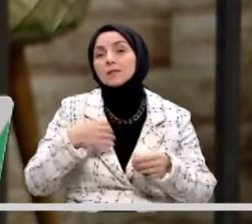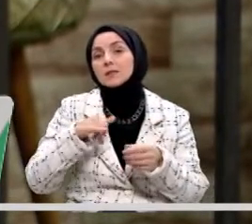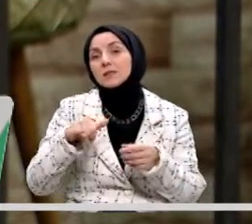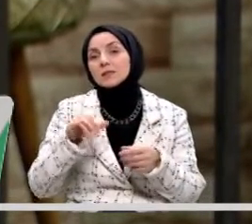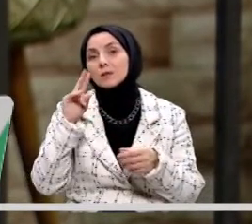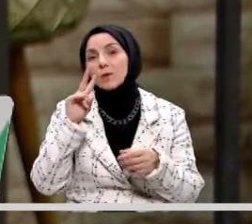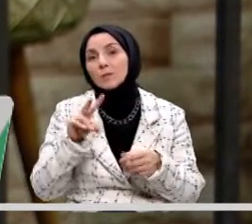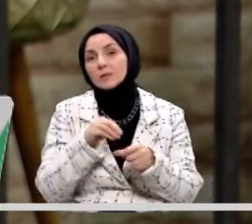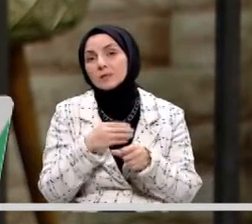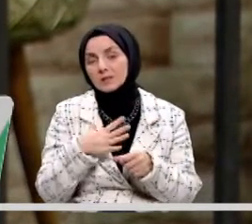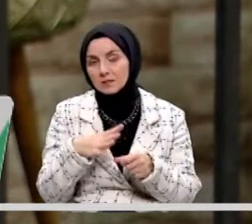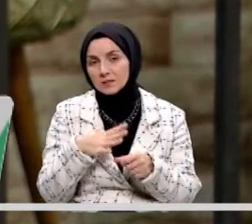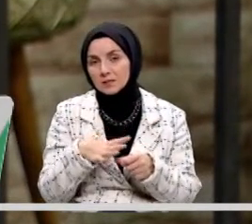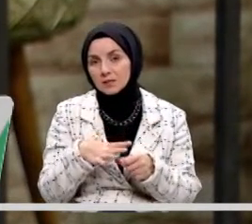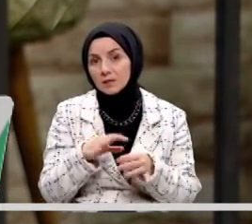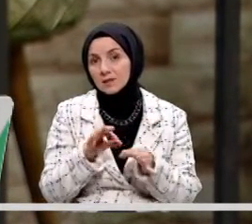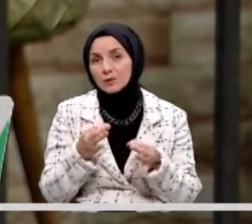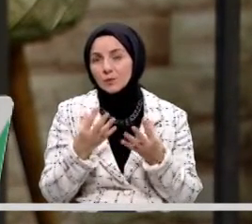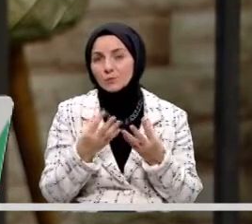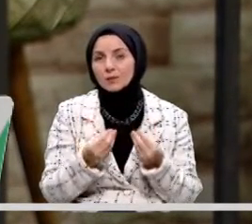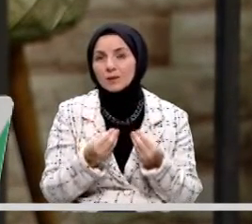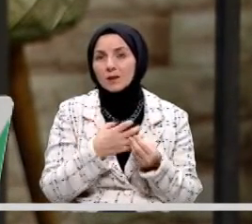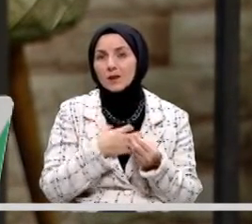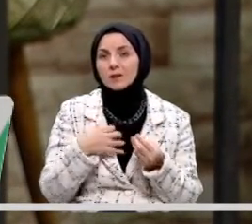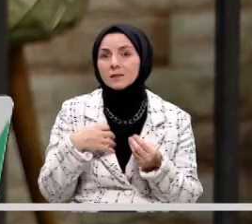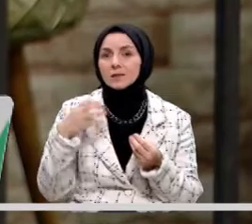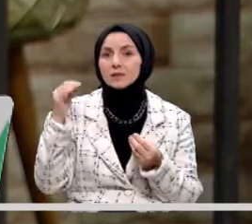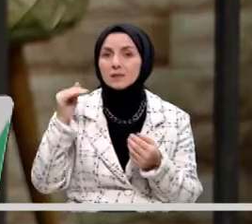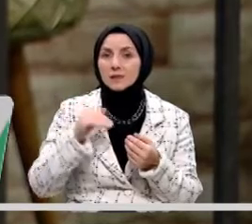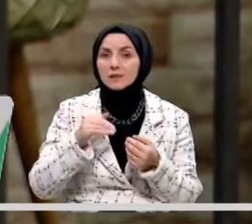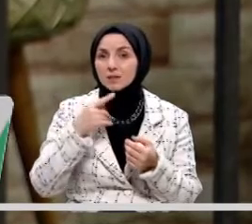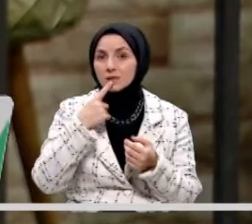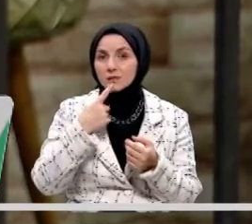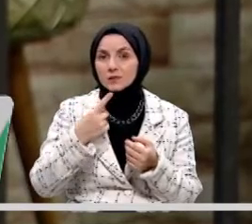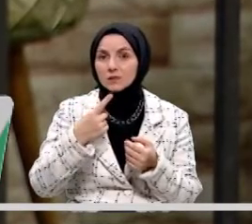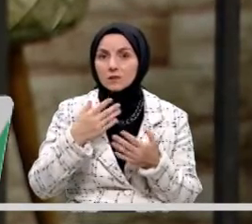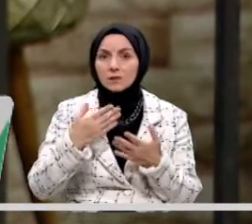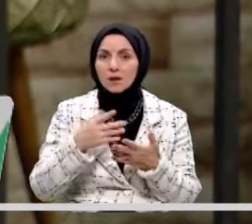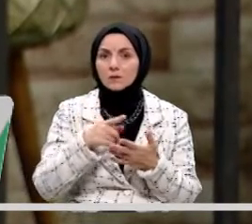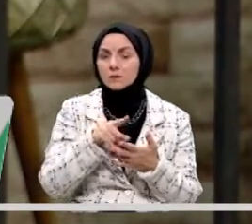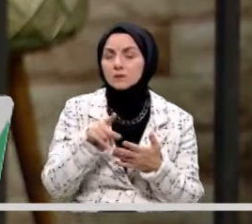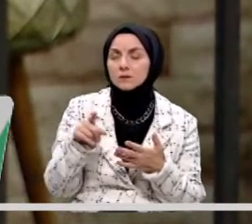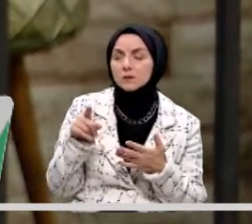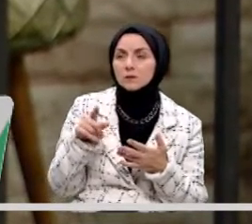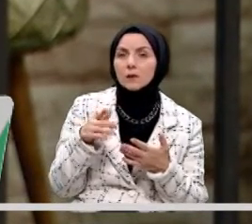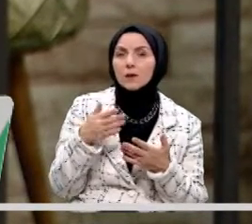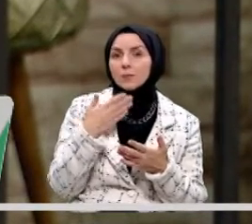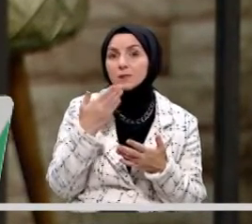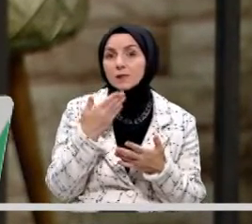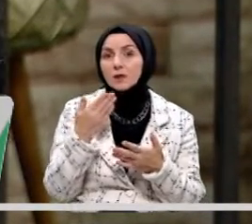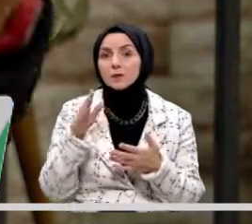zaman hemen Anne ne yapacak gece uyandığında oturup konuşacak sanırım geceleyin benim yanıma gelip bizim yanımıza geliyorsunuz bu Doğru bir hareket değil